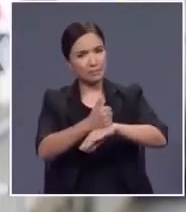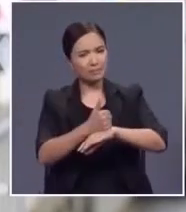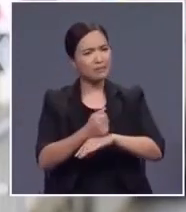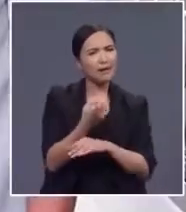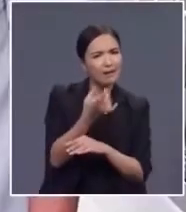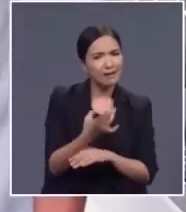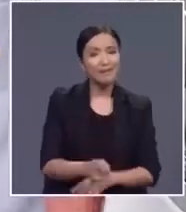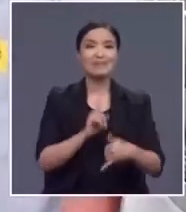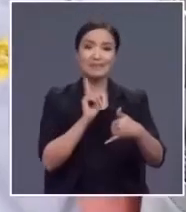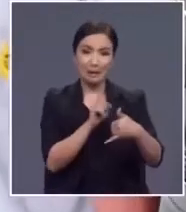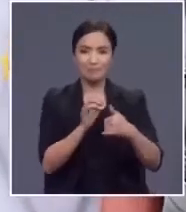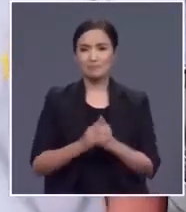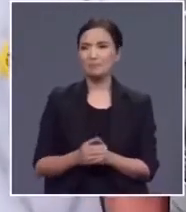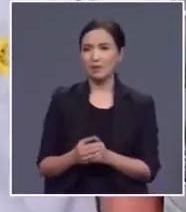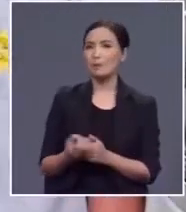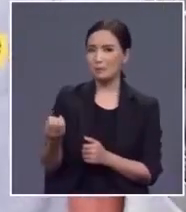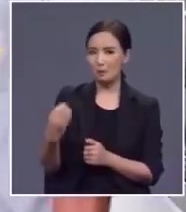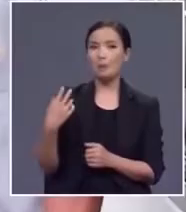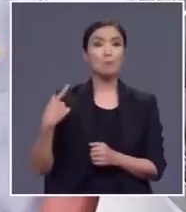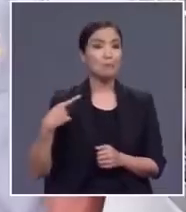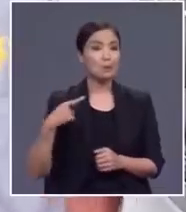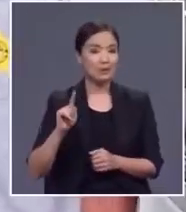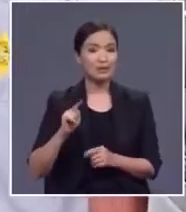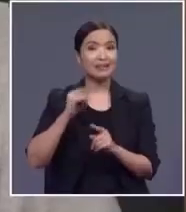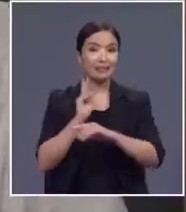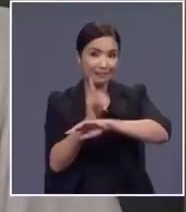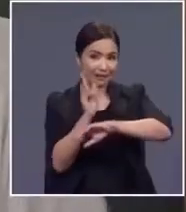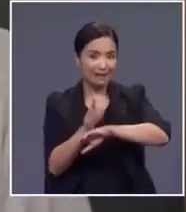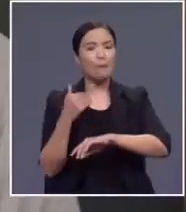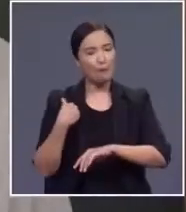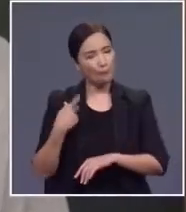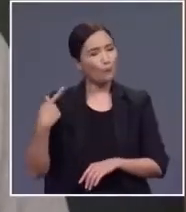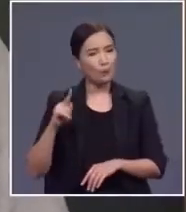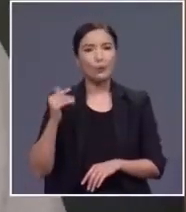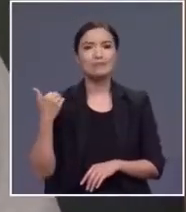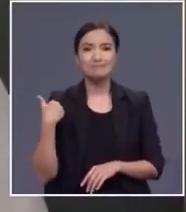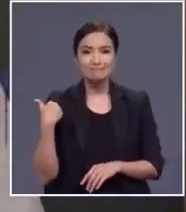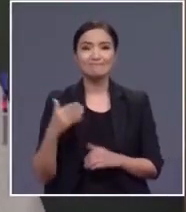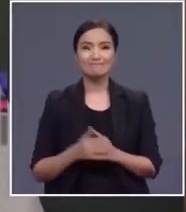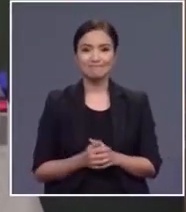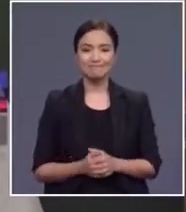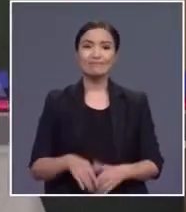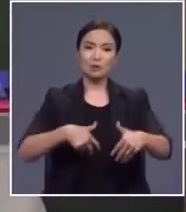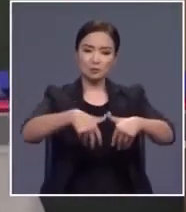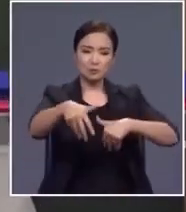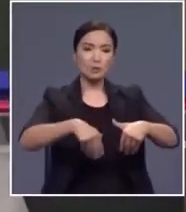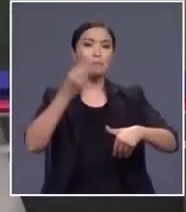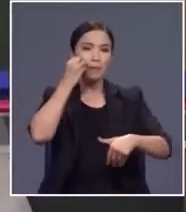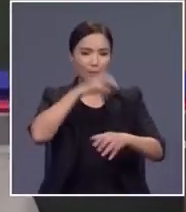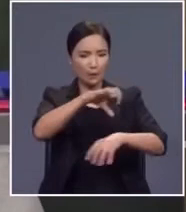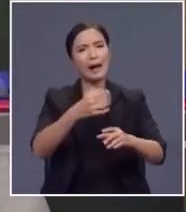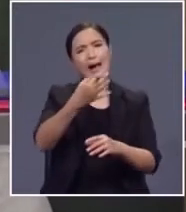ครับประโยชน์จากเน็ตประชารัฐตัวนี้ครับส่วนในชุมชนบ้านท่าแลหลานี่ครับจะมีอาชีพหลากหล